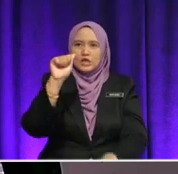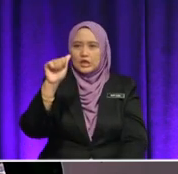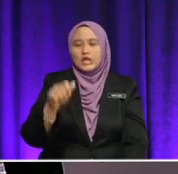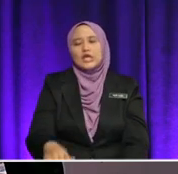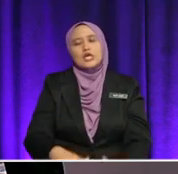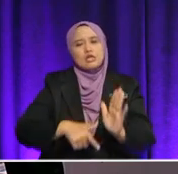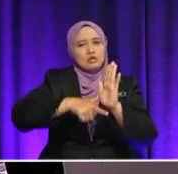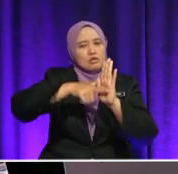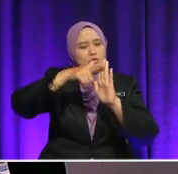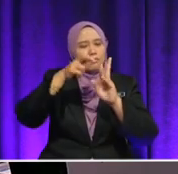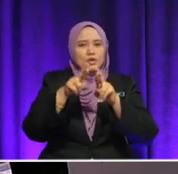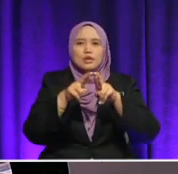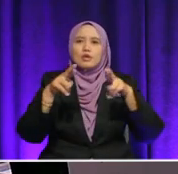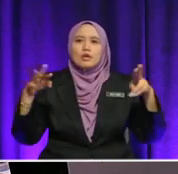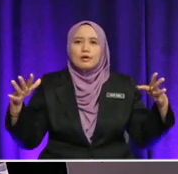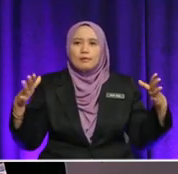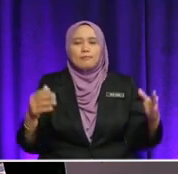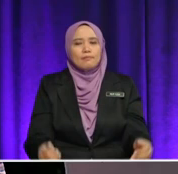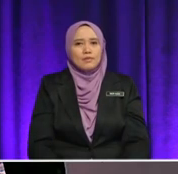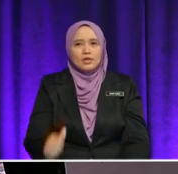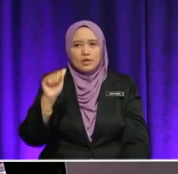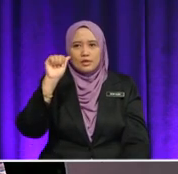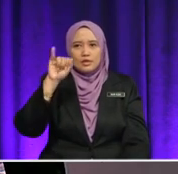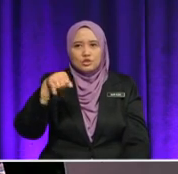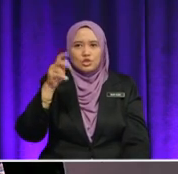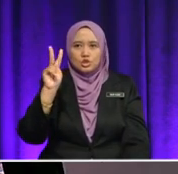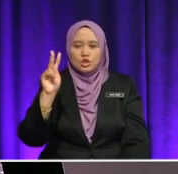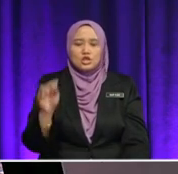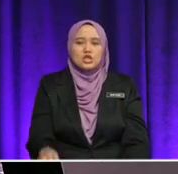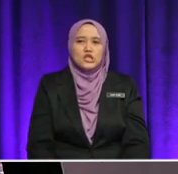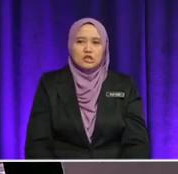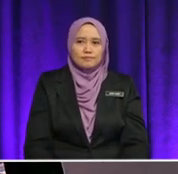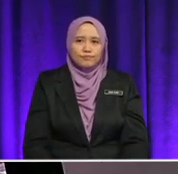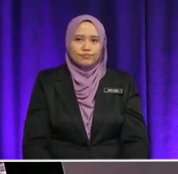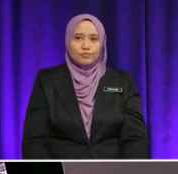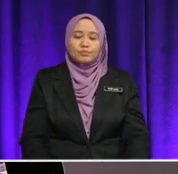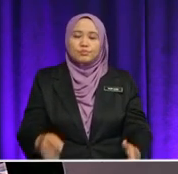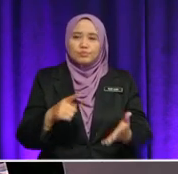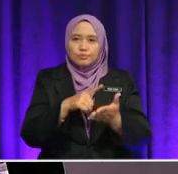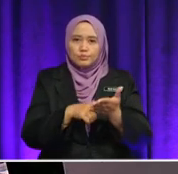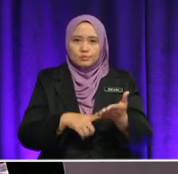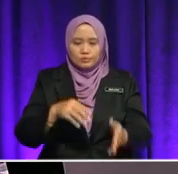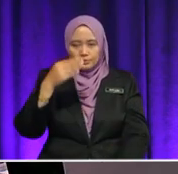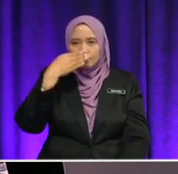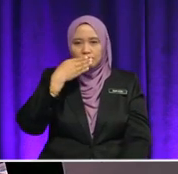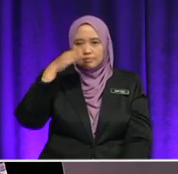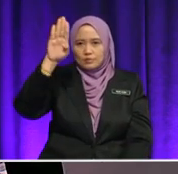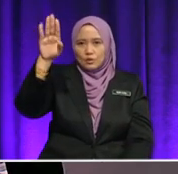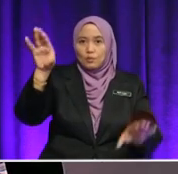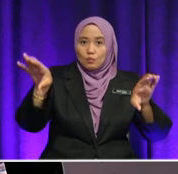bilangan dipilih dalam binaraga yang kedua Apa yang membuat itu ku Abdurrahman bersama-sama